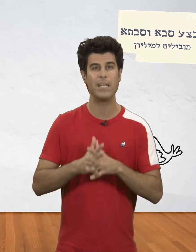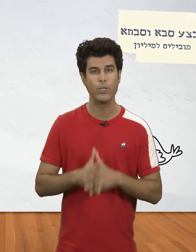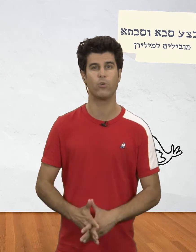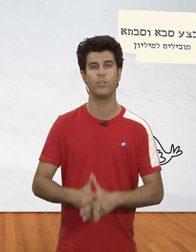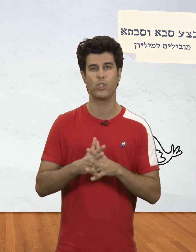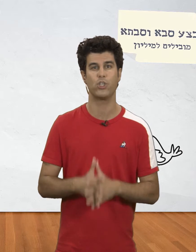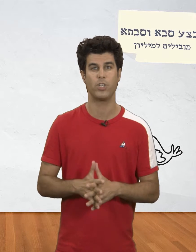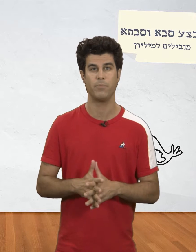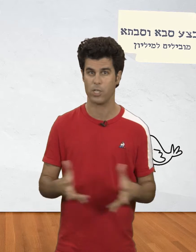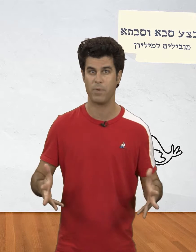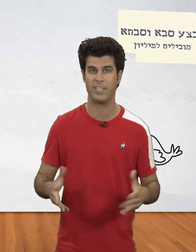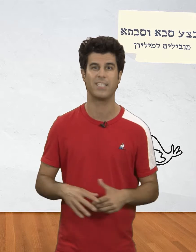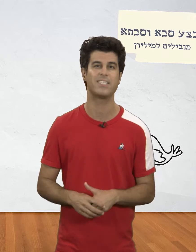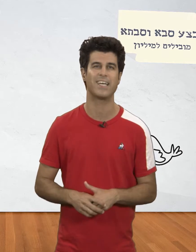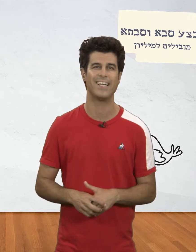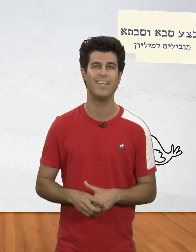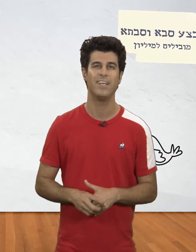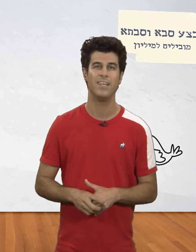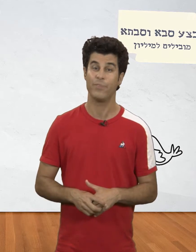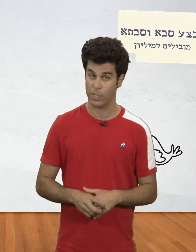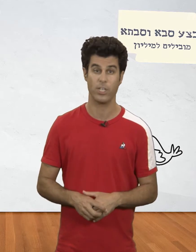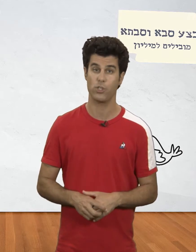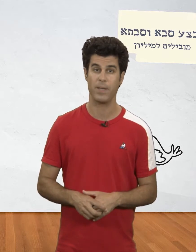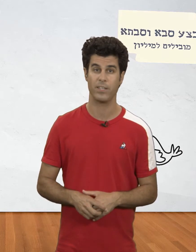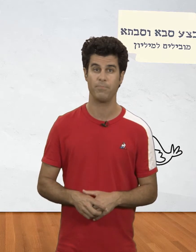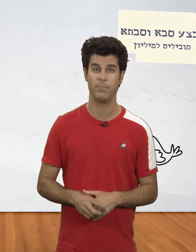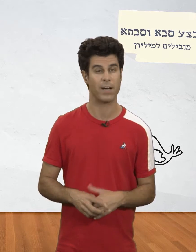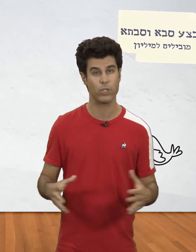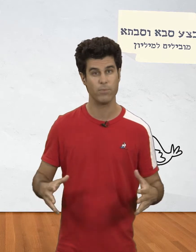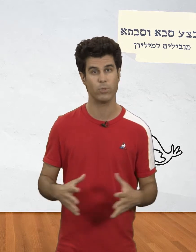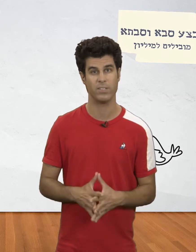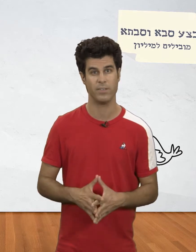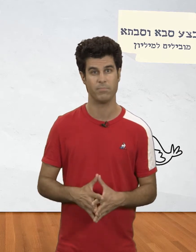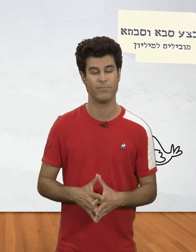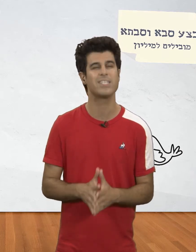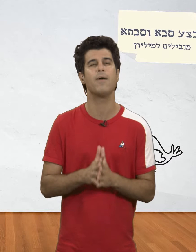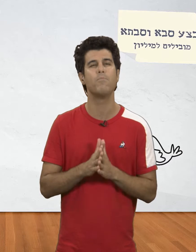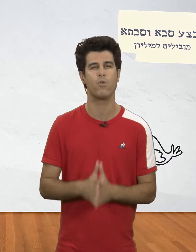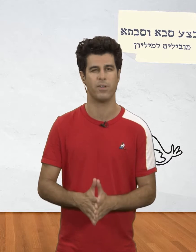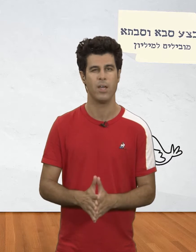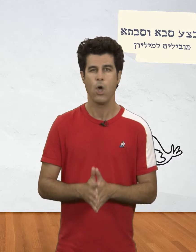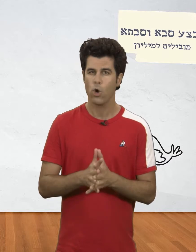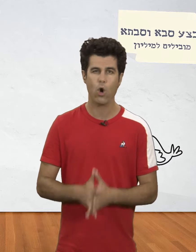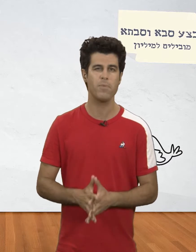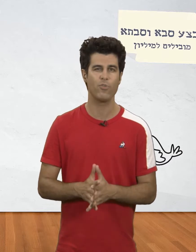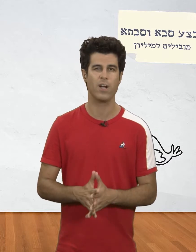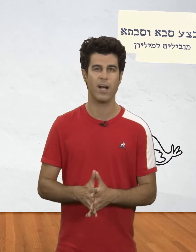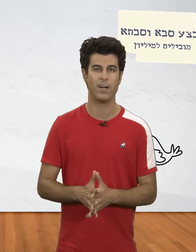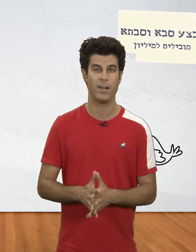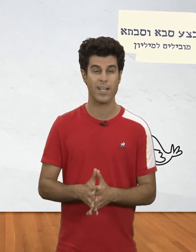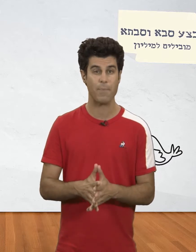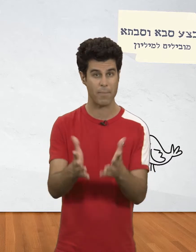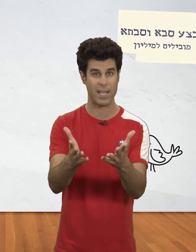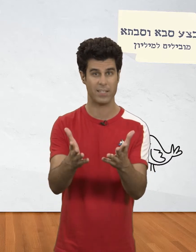שמעל מיליון קשישים יש במדינת ישראל, וכשליש מהם מרגישים בודדים, וזה המון. כל